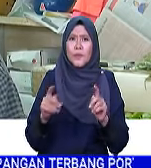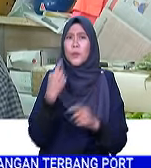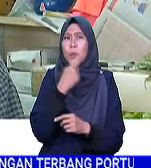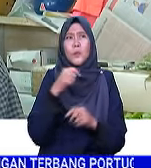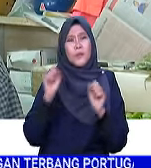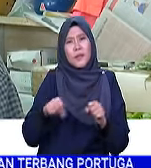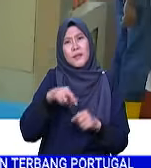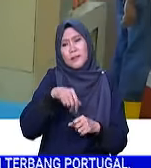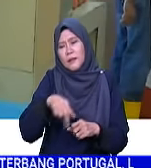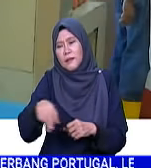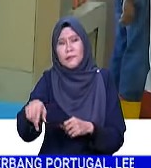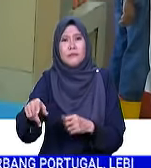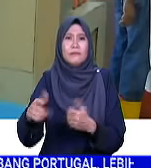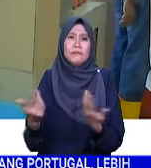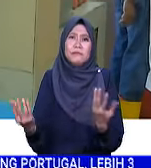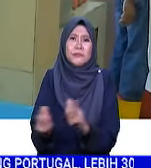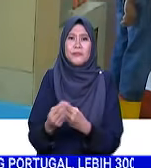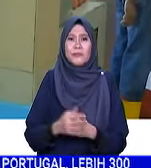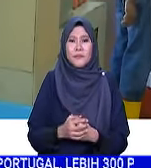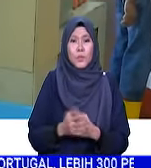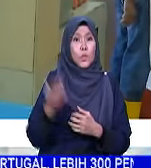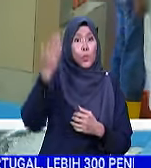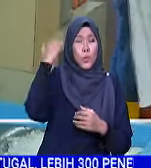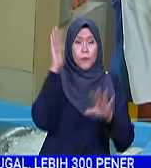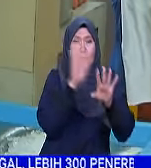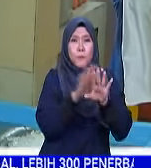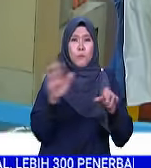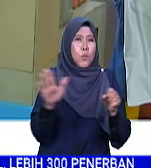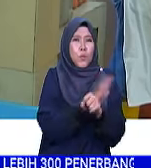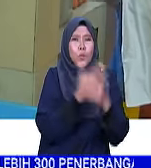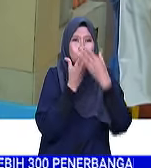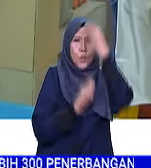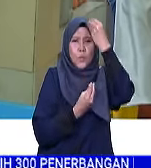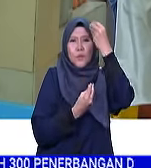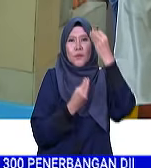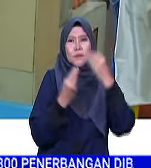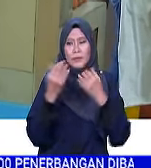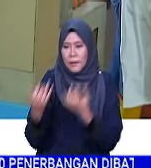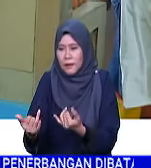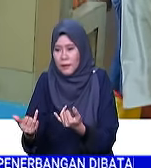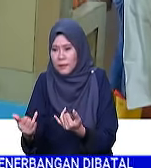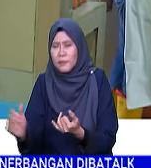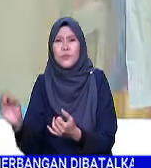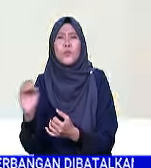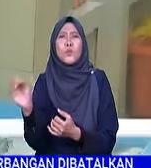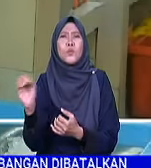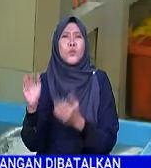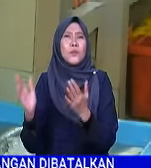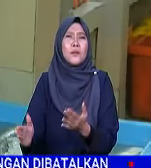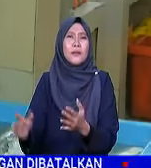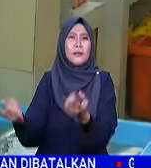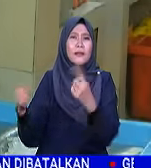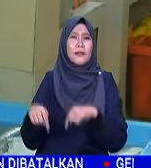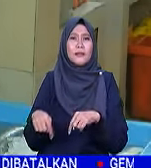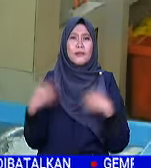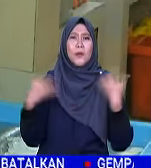pun boleh jalan. Dulu dah penuh, sekarang tak ada lah. Dulu okey, sekarang tak ada orang mari. Dia